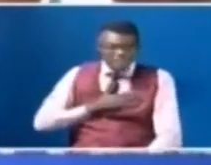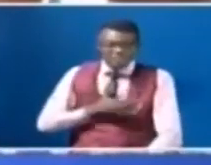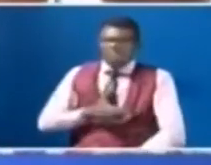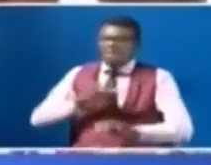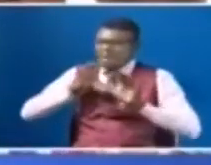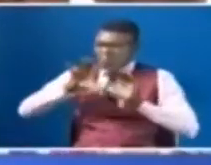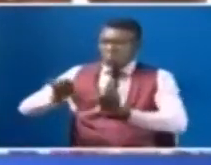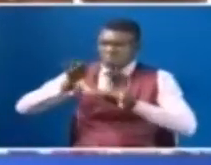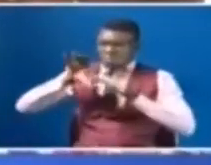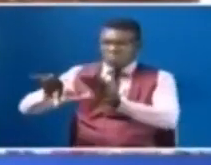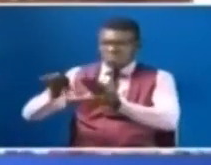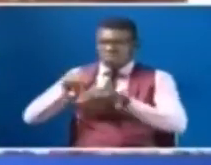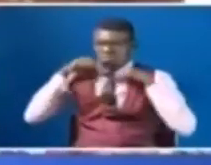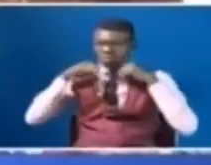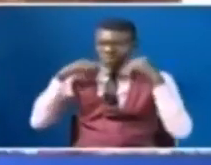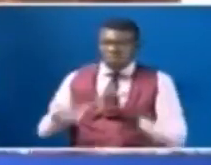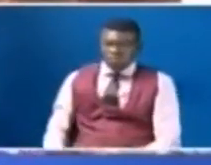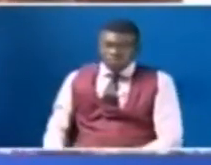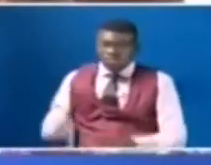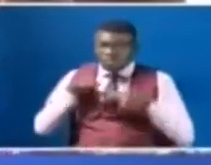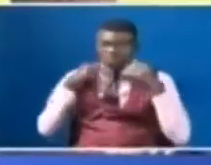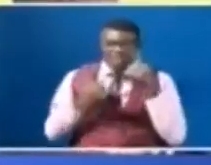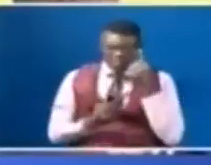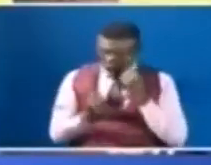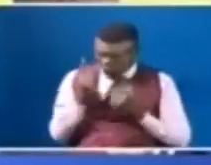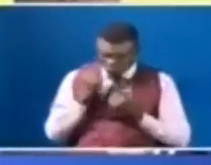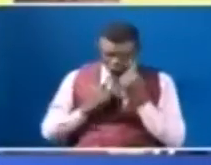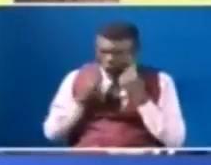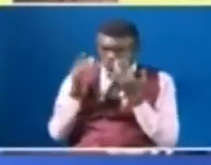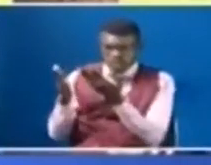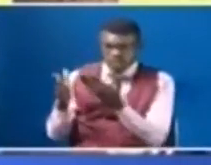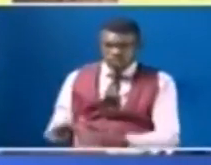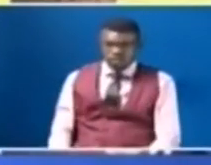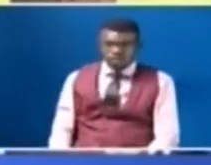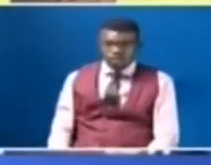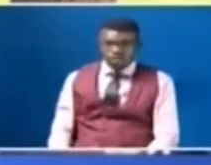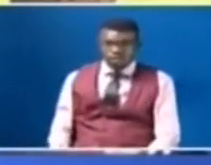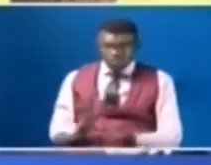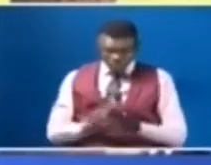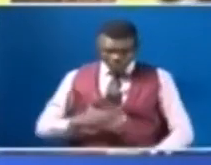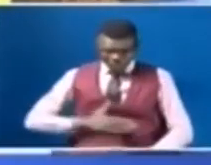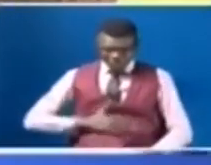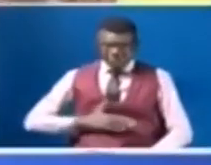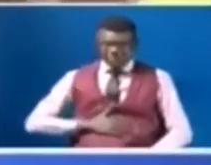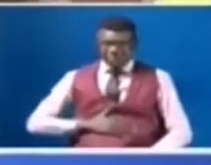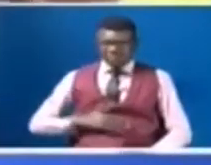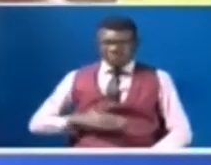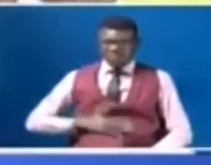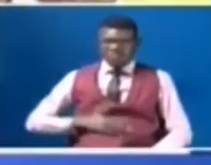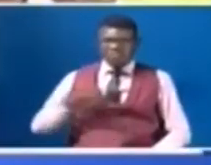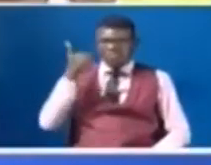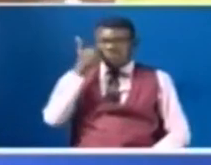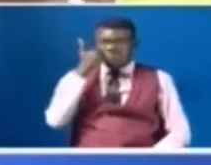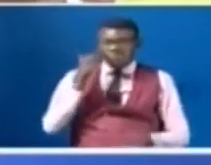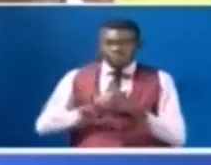pasta. Mpaka pasta alilia akiwa chukwani. Unajua nina alisasi nyingi sana kwa tumbo. Na wakati maneno